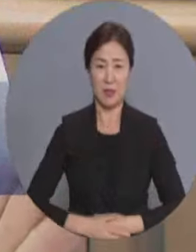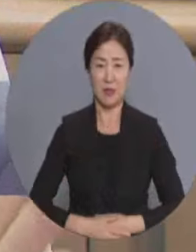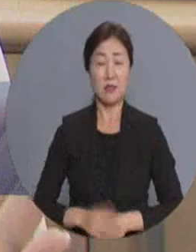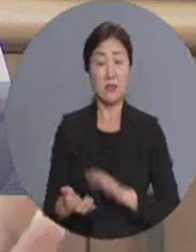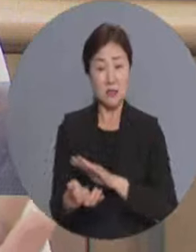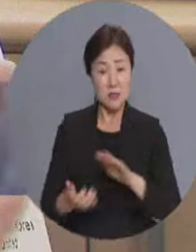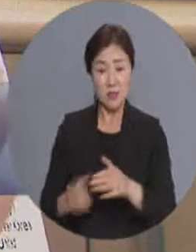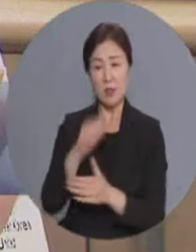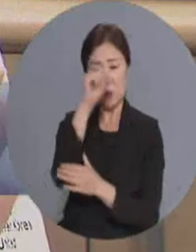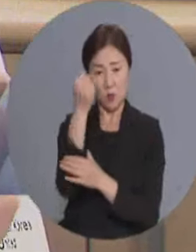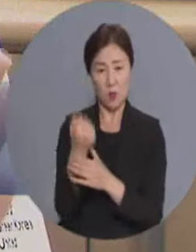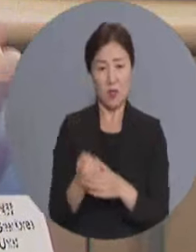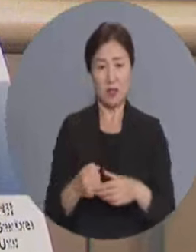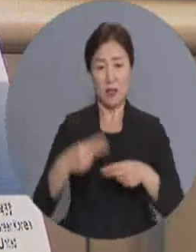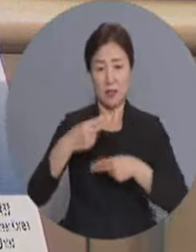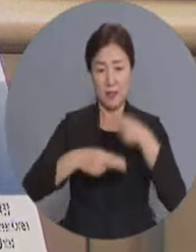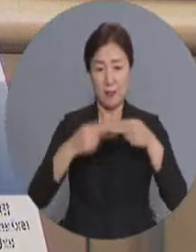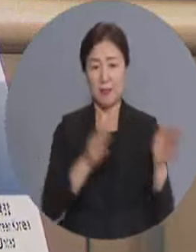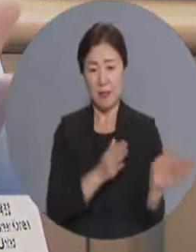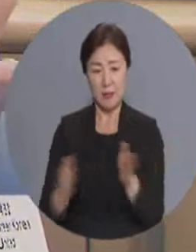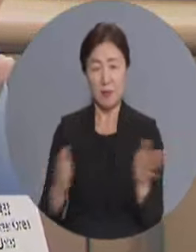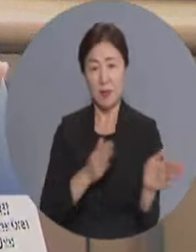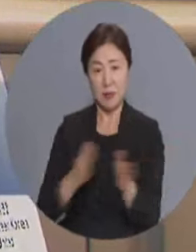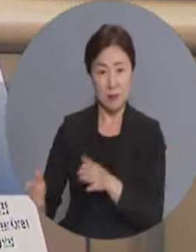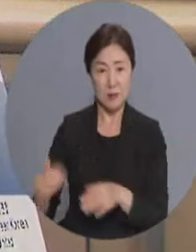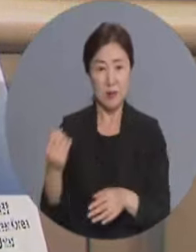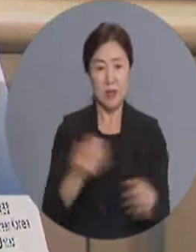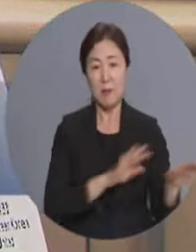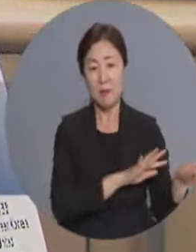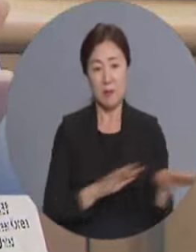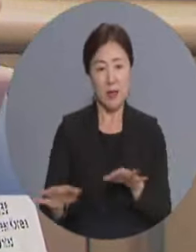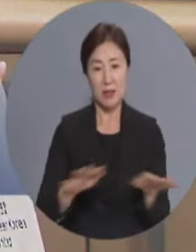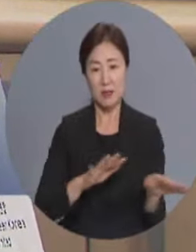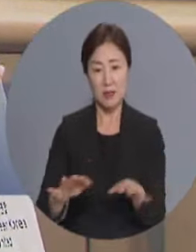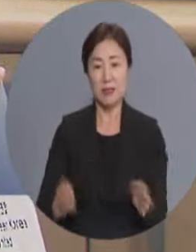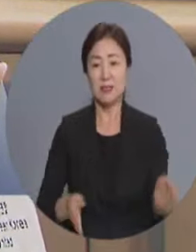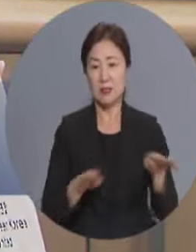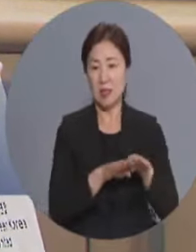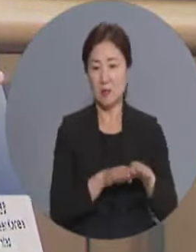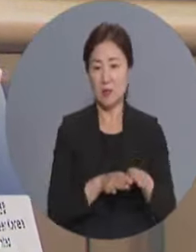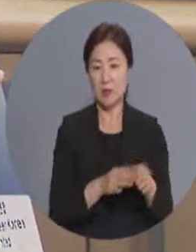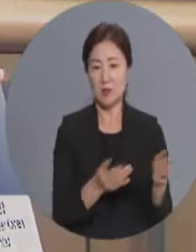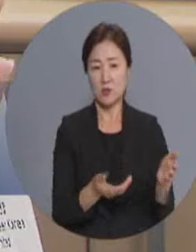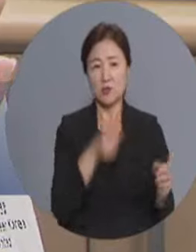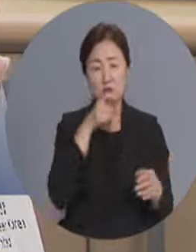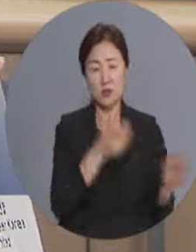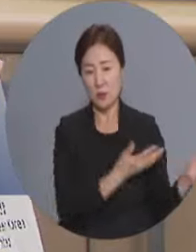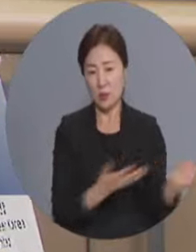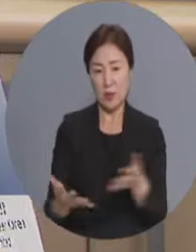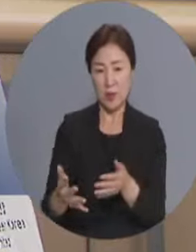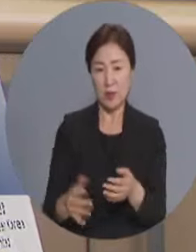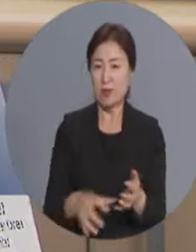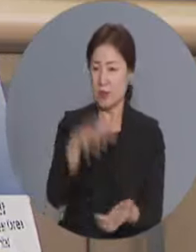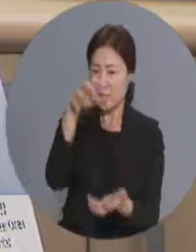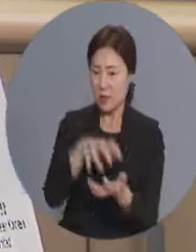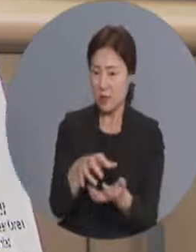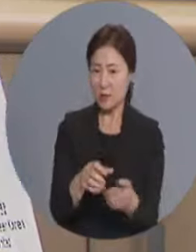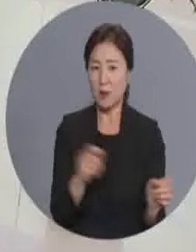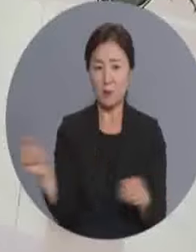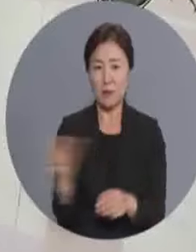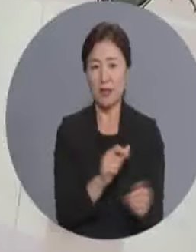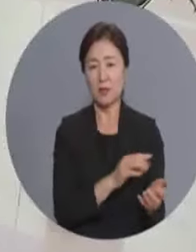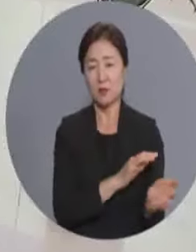댐을 재정비 그리고 하천의 여러 시설물들에 의해서 유속이라든지 유량이라든지 감당할 수 없는